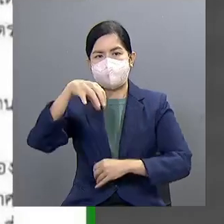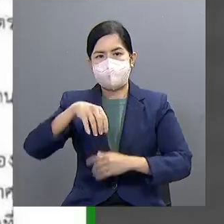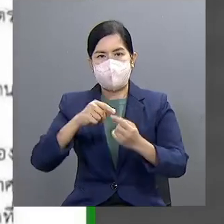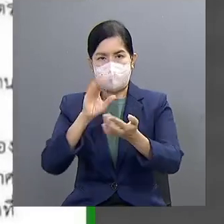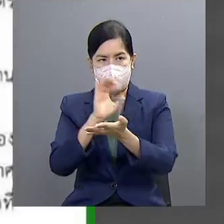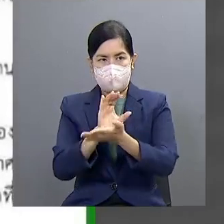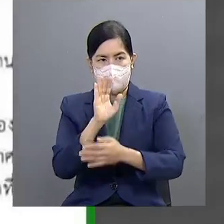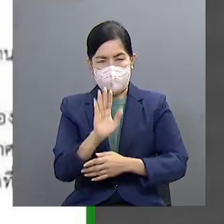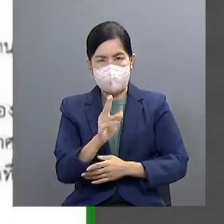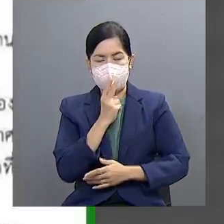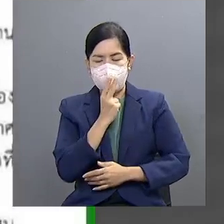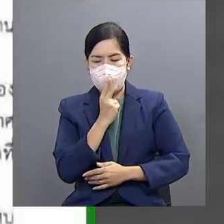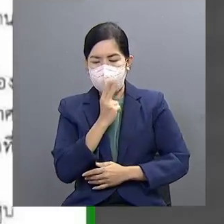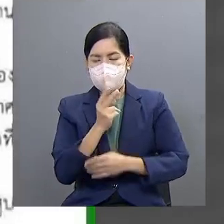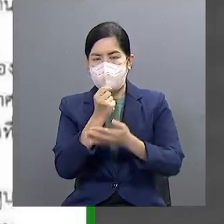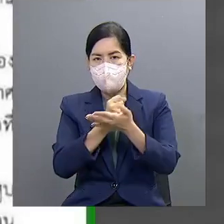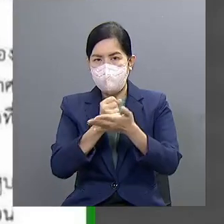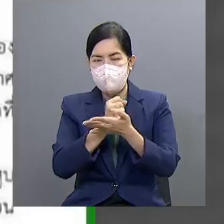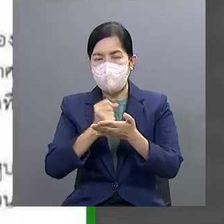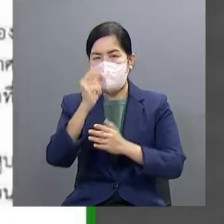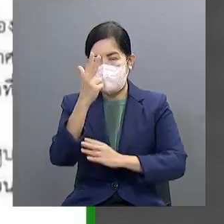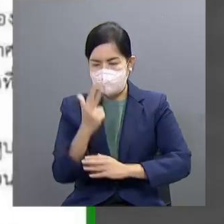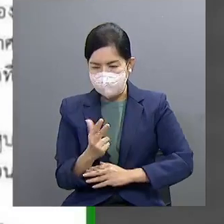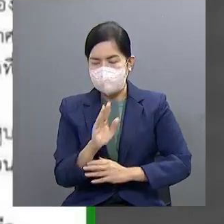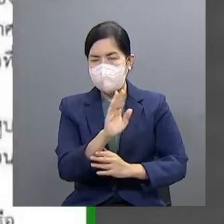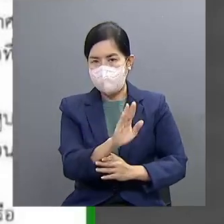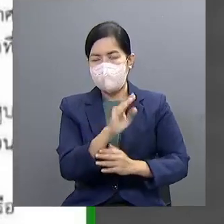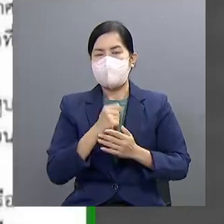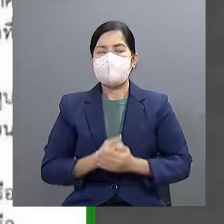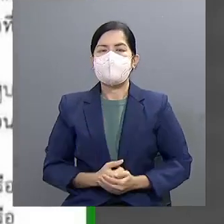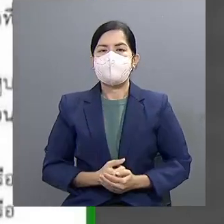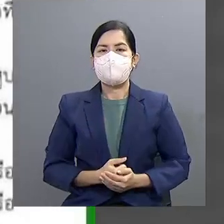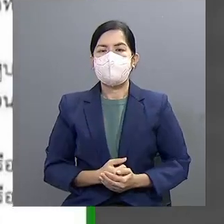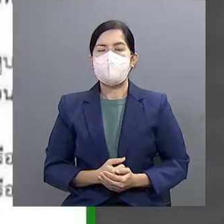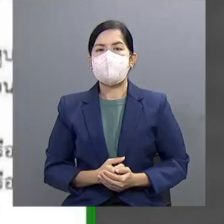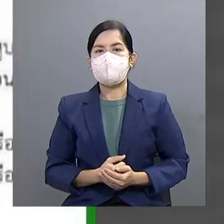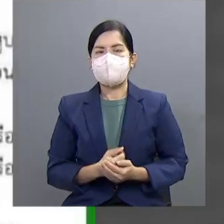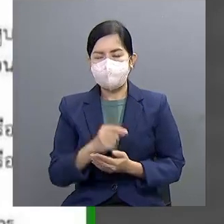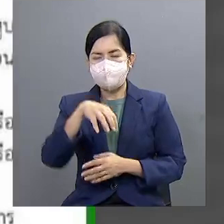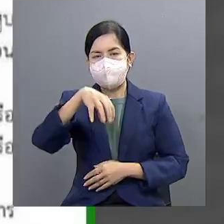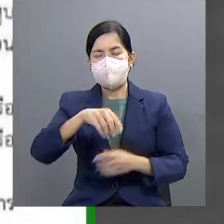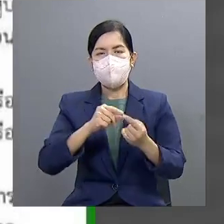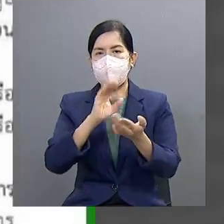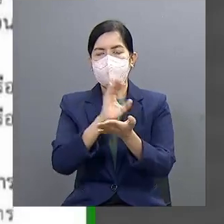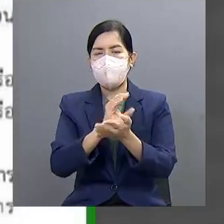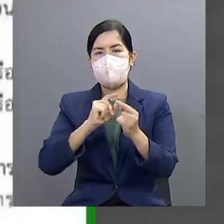ใช้กัญชาเพื่อสันทนาการในสถานที่ราชการของตำรวจทุกแห่งค่ะ